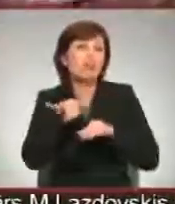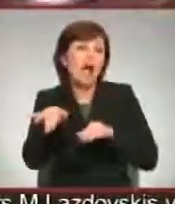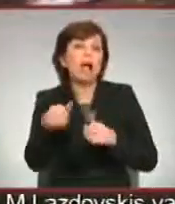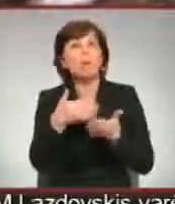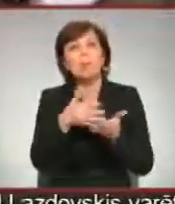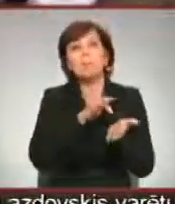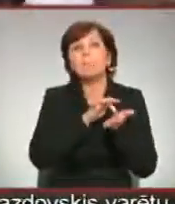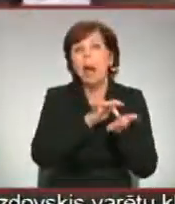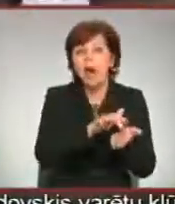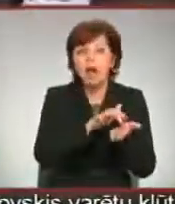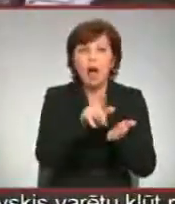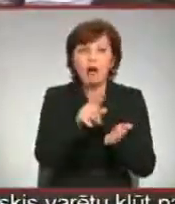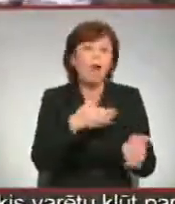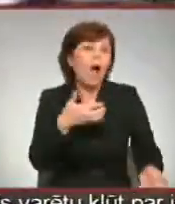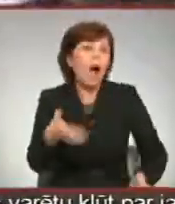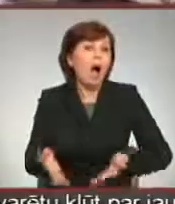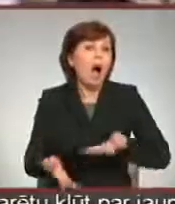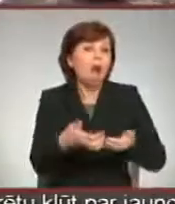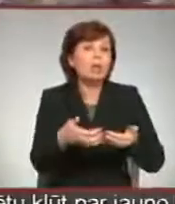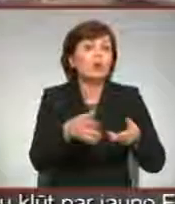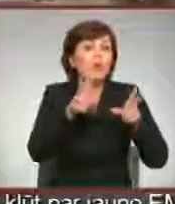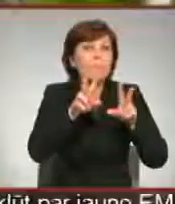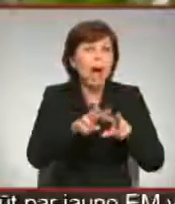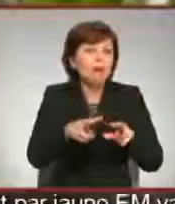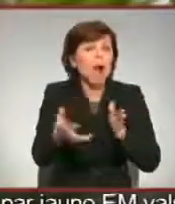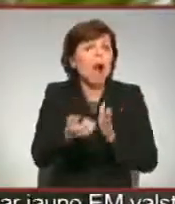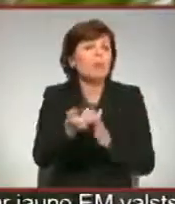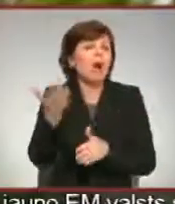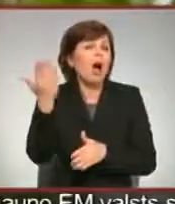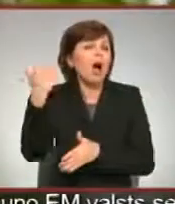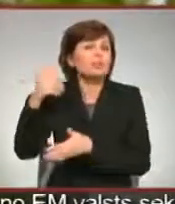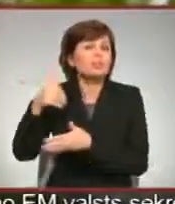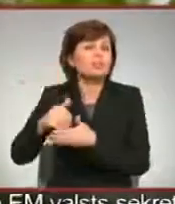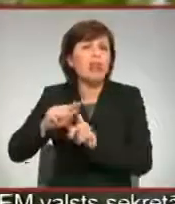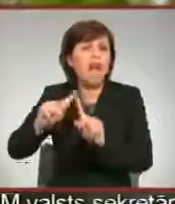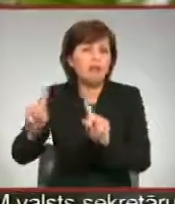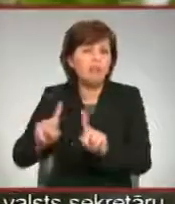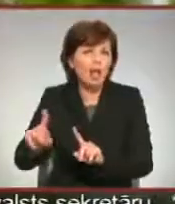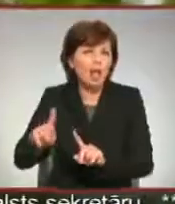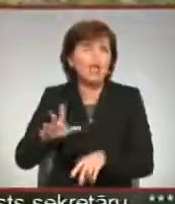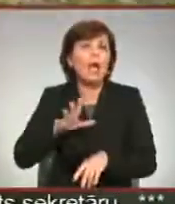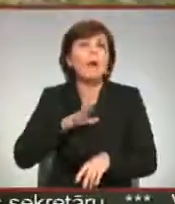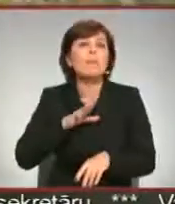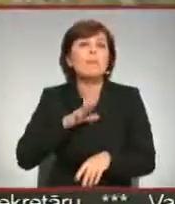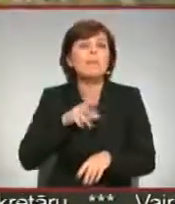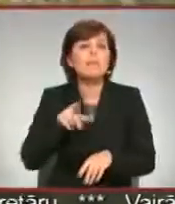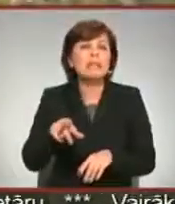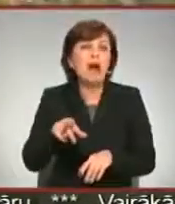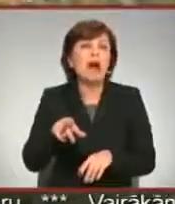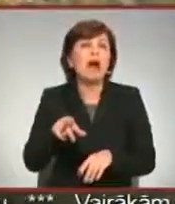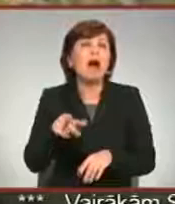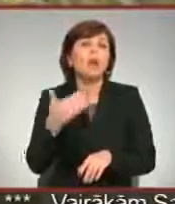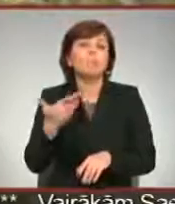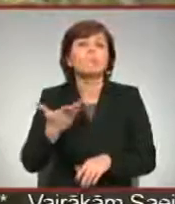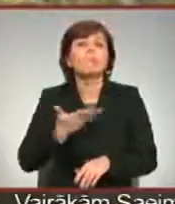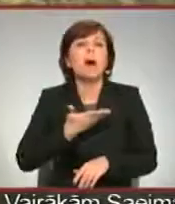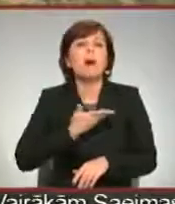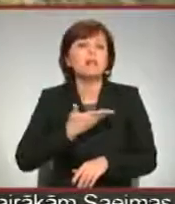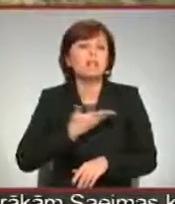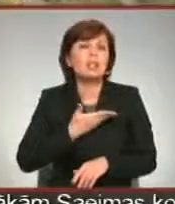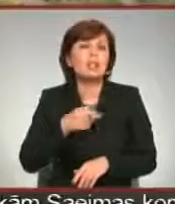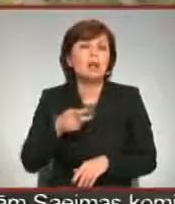dalībnieki. Arheoloģisko pārbaudes izrakumu gaitā atrastās senlietas liecina, ka pils kalns ar priekšpilu un apmetni visintensīvāk apdzīvots